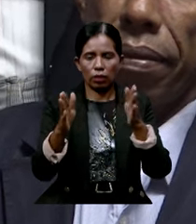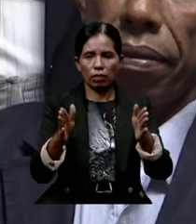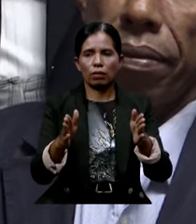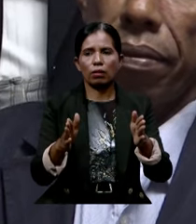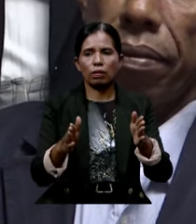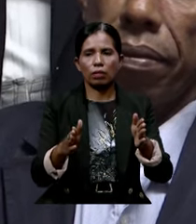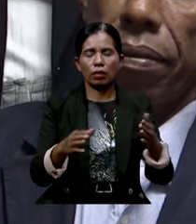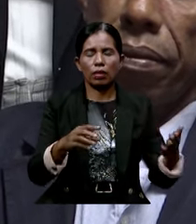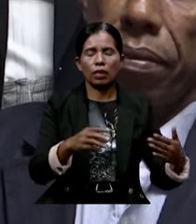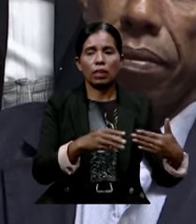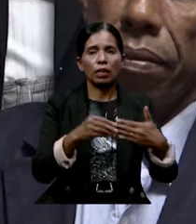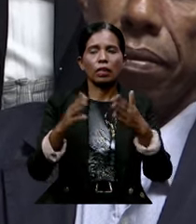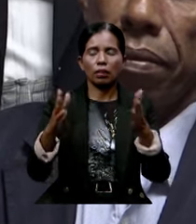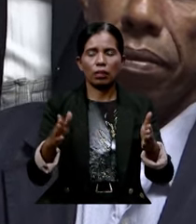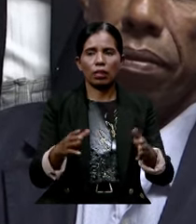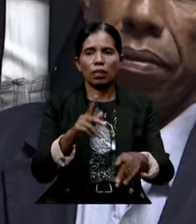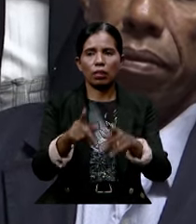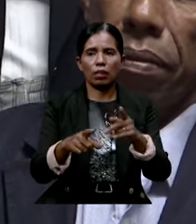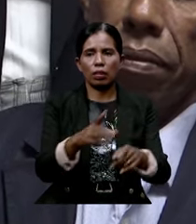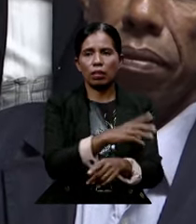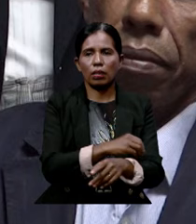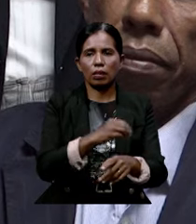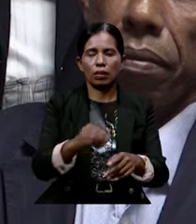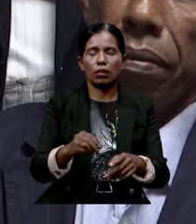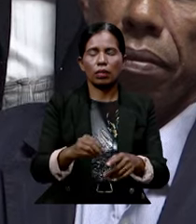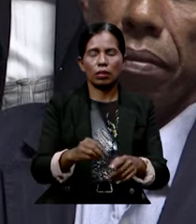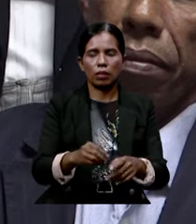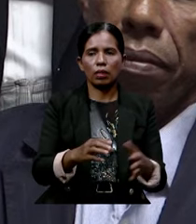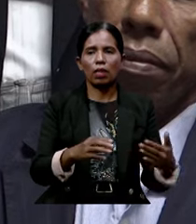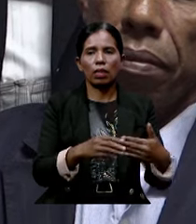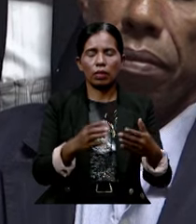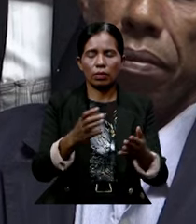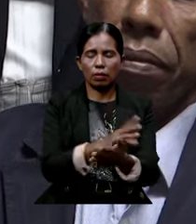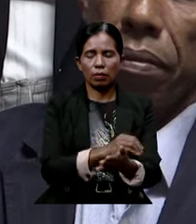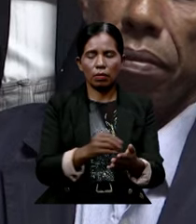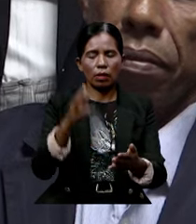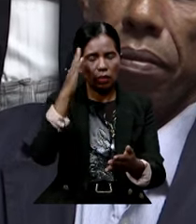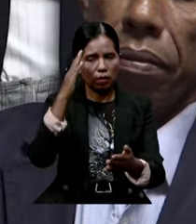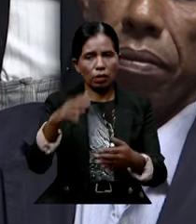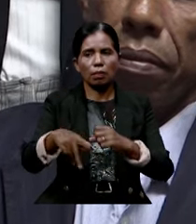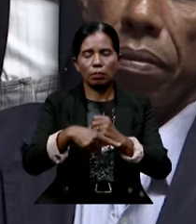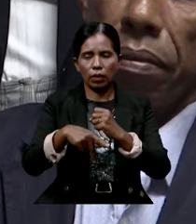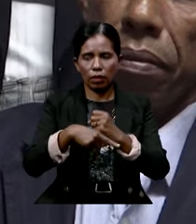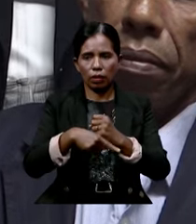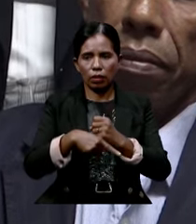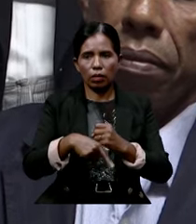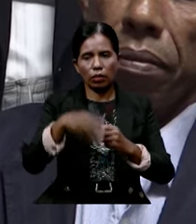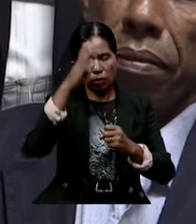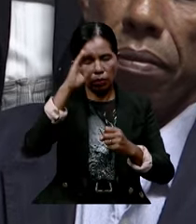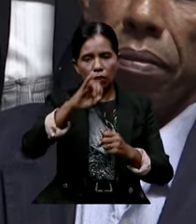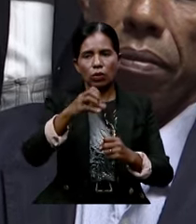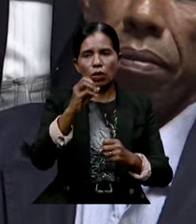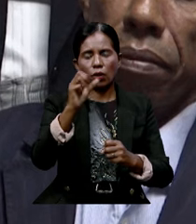ini sa dor mak ida nafatin ini sa dor maka senyor Jose dos Santos mori buka fundador do partido maka senyor Jose dos